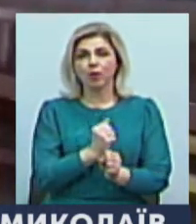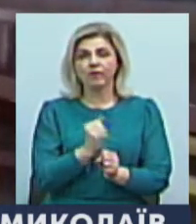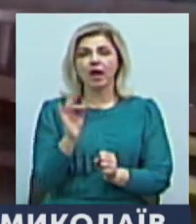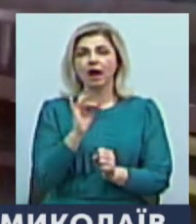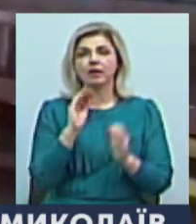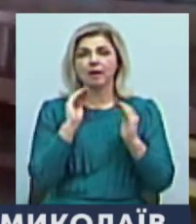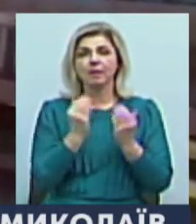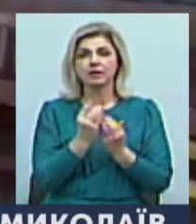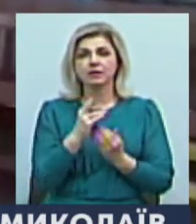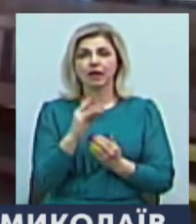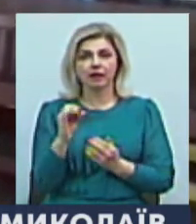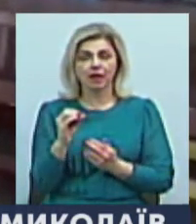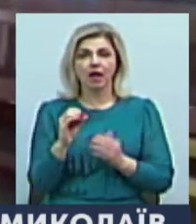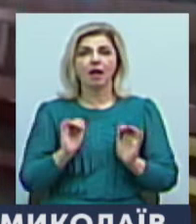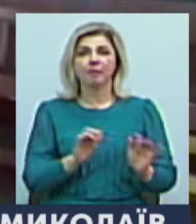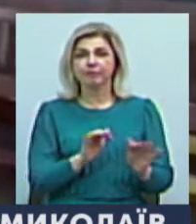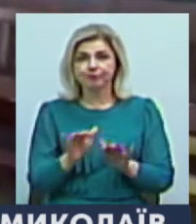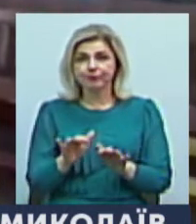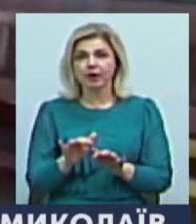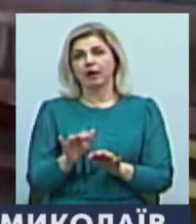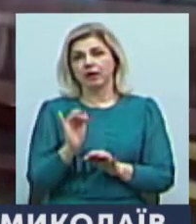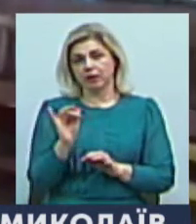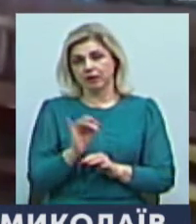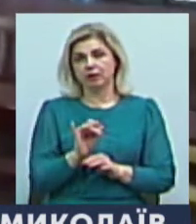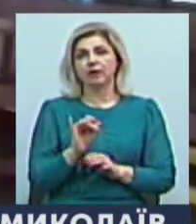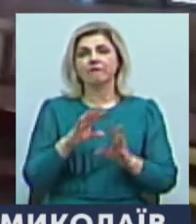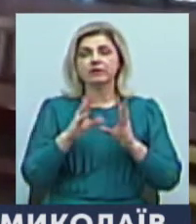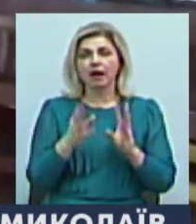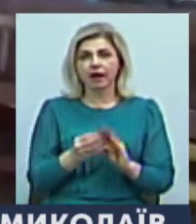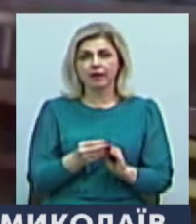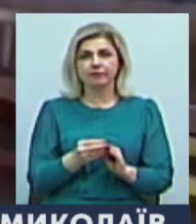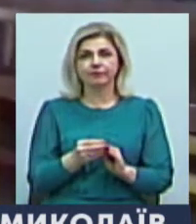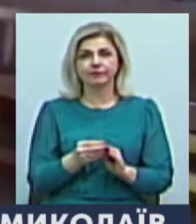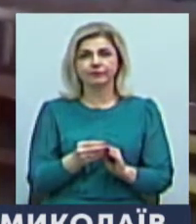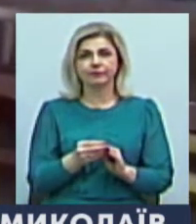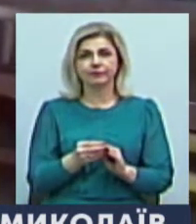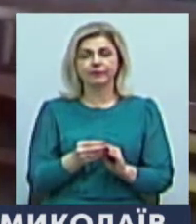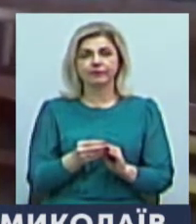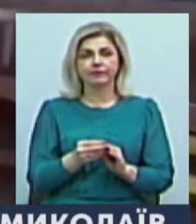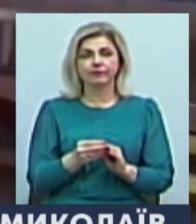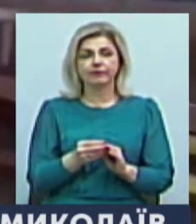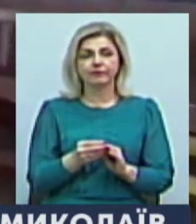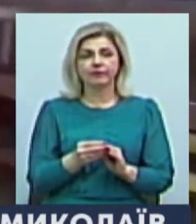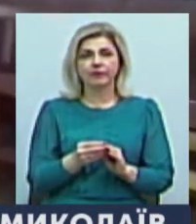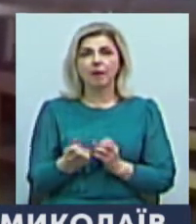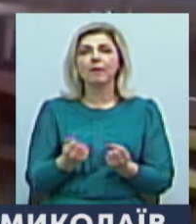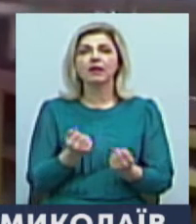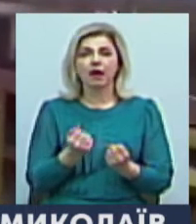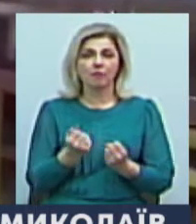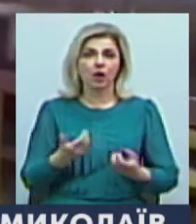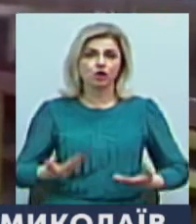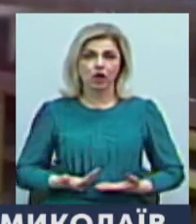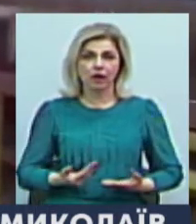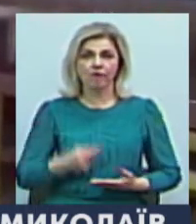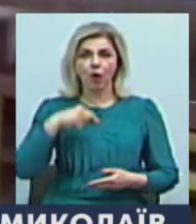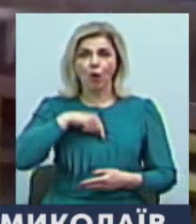реанімаційні міроприємства та взагалі підтримка життєвих